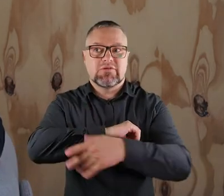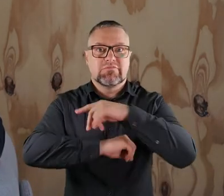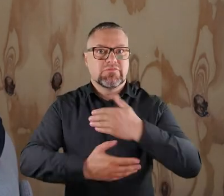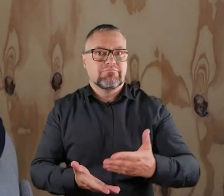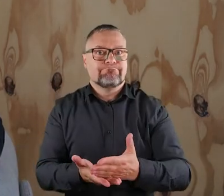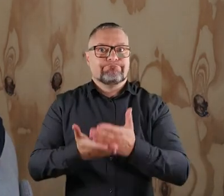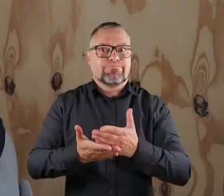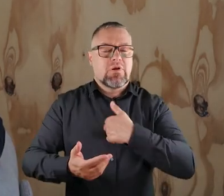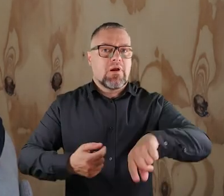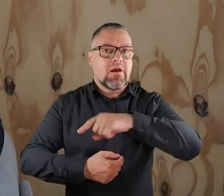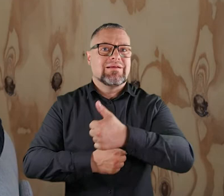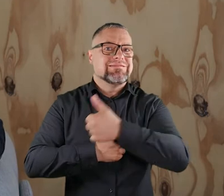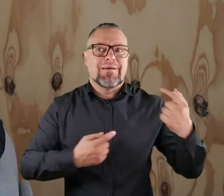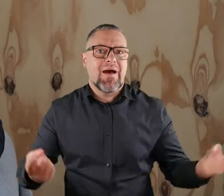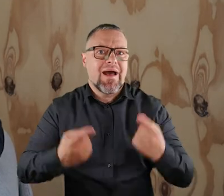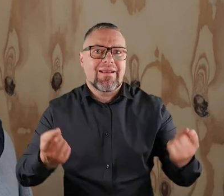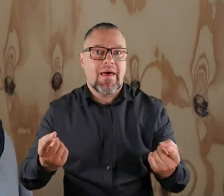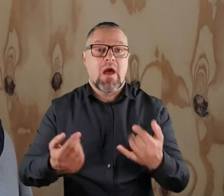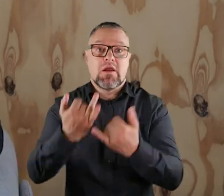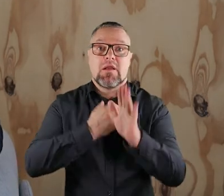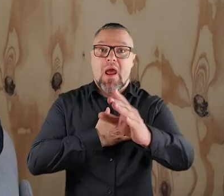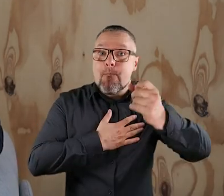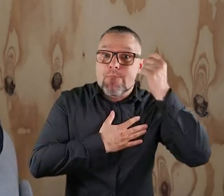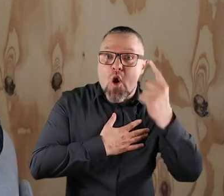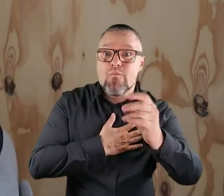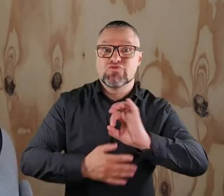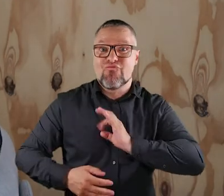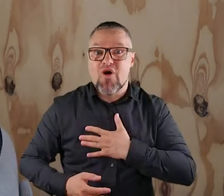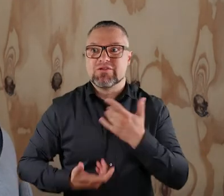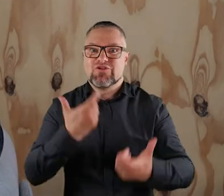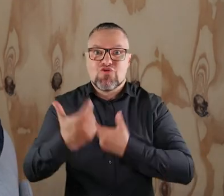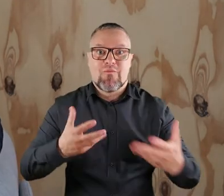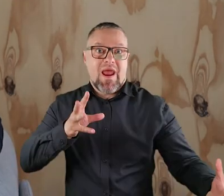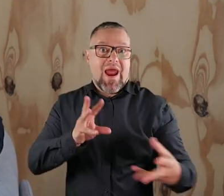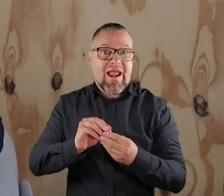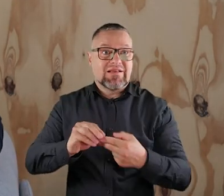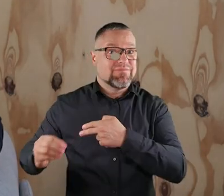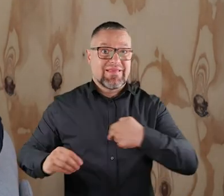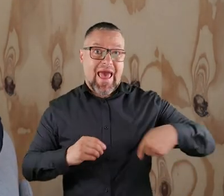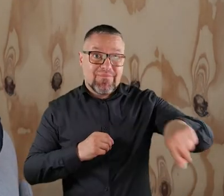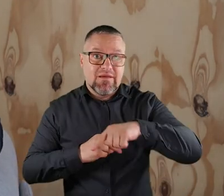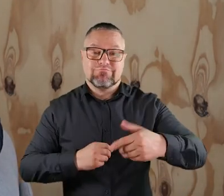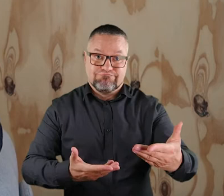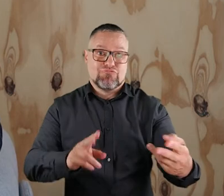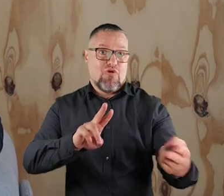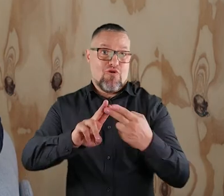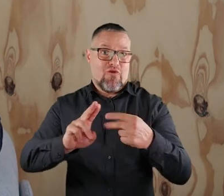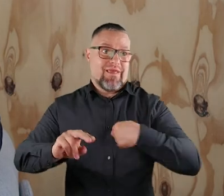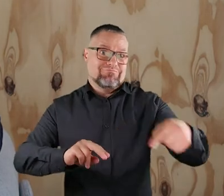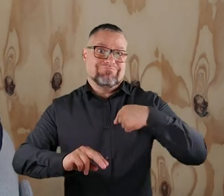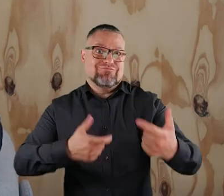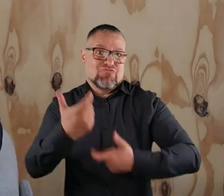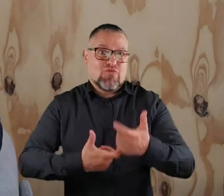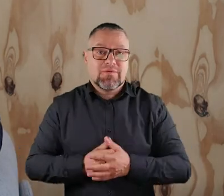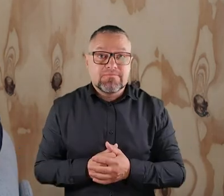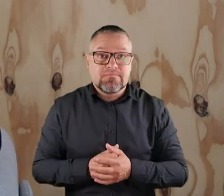w promowaniu samej kampanii. Natomiast jeżeli macie swój pomysł i chcielibyście wdrożyć go z naszą pomocą, to śmiało skontaktujcie